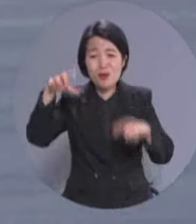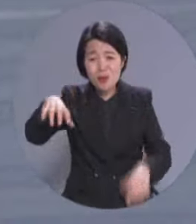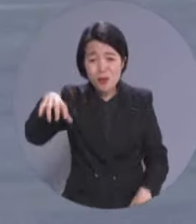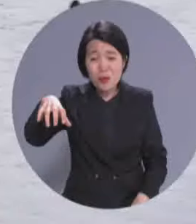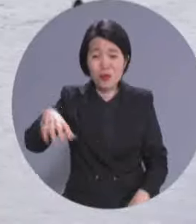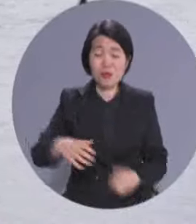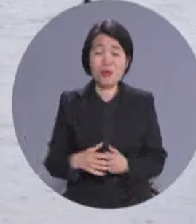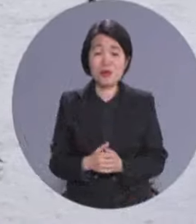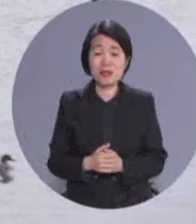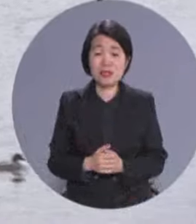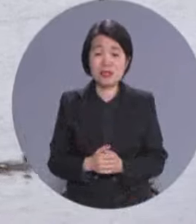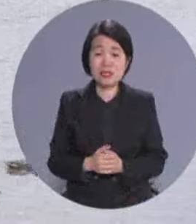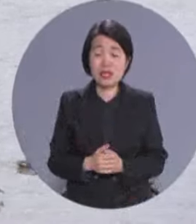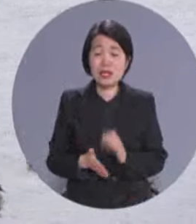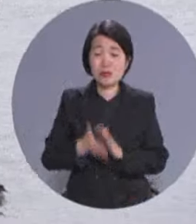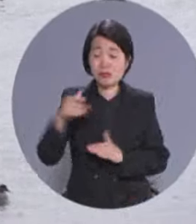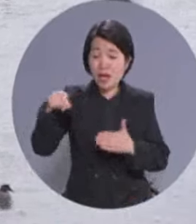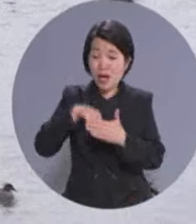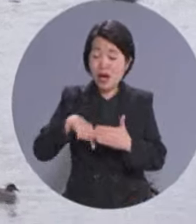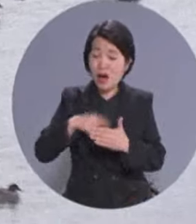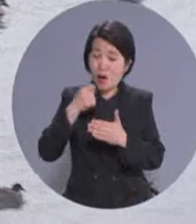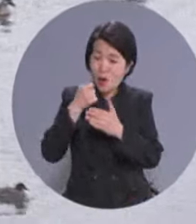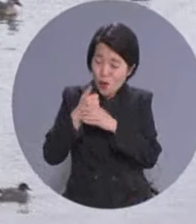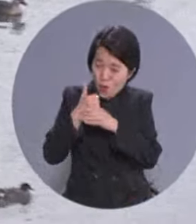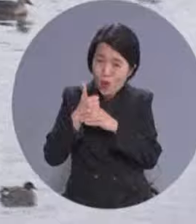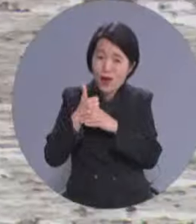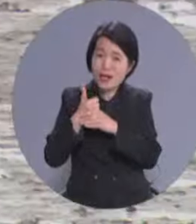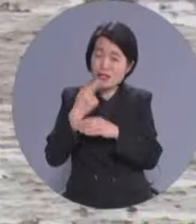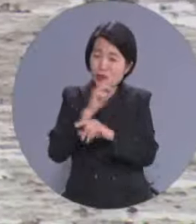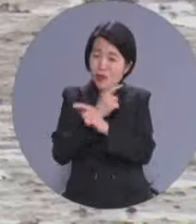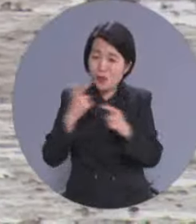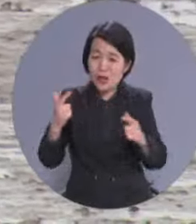도래지. 도심 속 희귀한 안식처를 찾아온